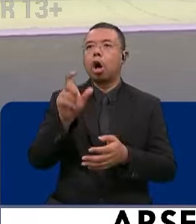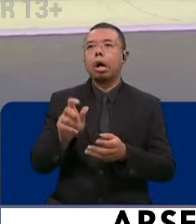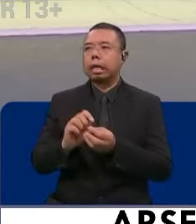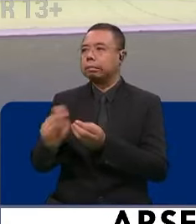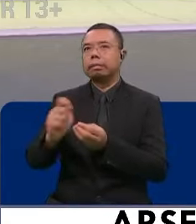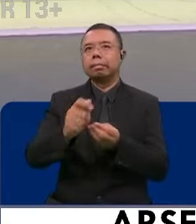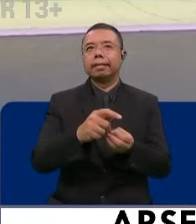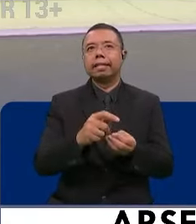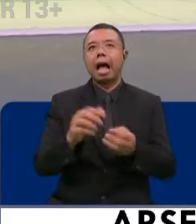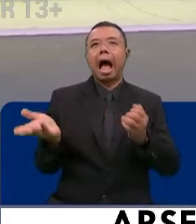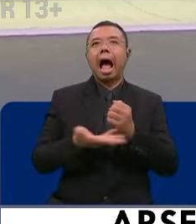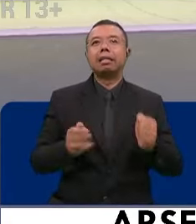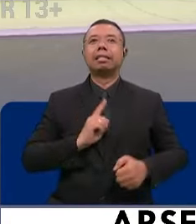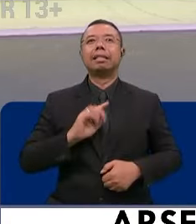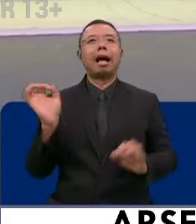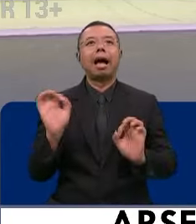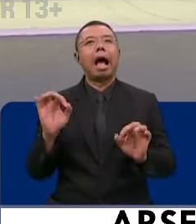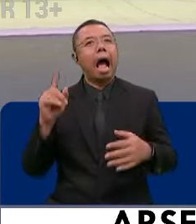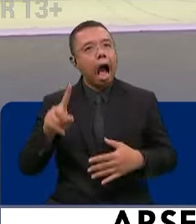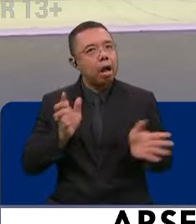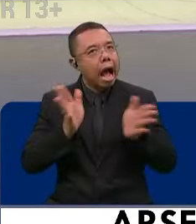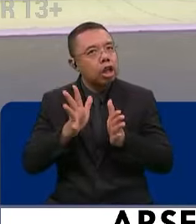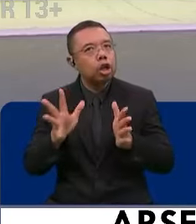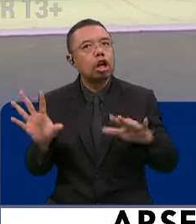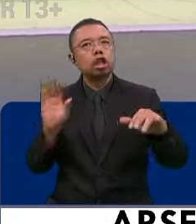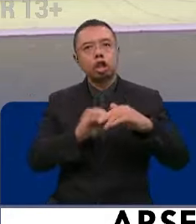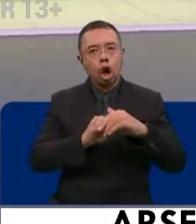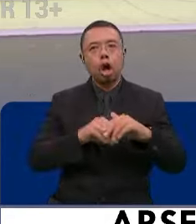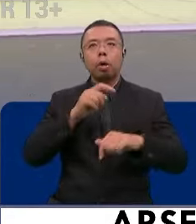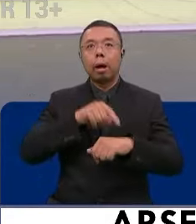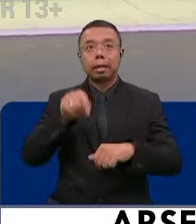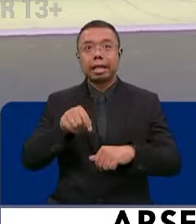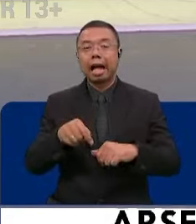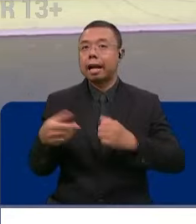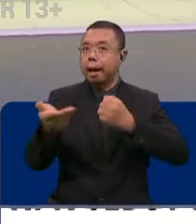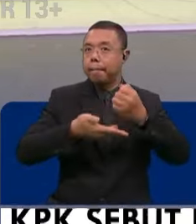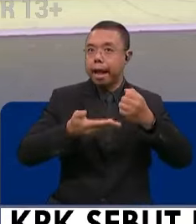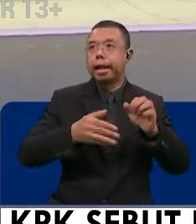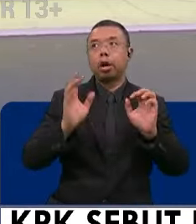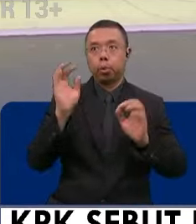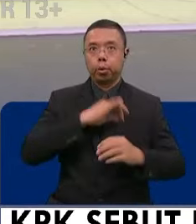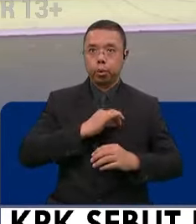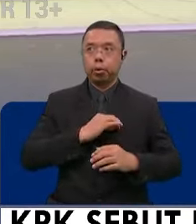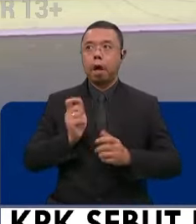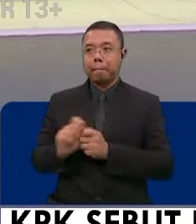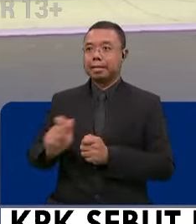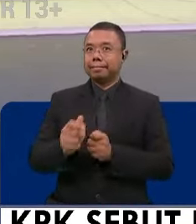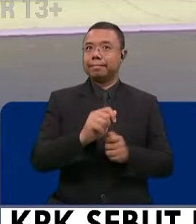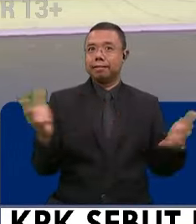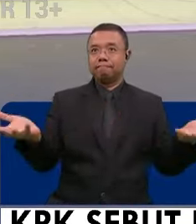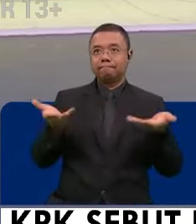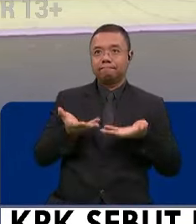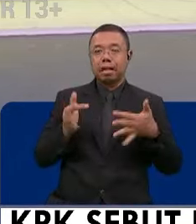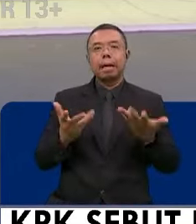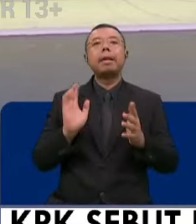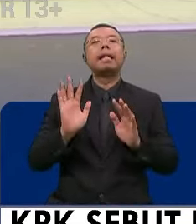tentunya mungkin harus ada manajemen stok. Pada saat sekarang panen tentunya diuntungkan, tapi nanti kalau panennya sudah selesai kan bisa jadi masalah. Tapi